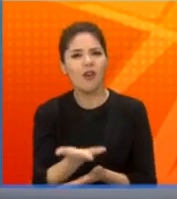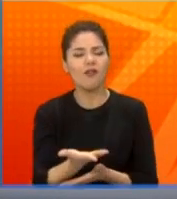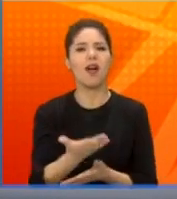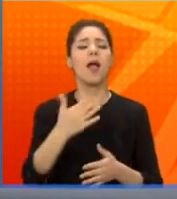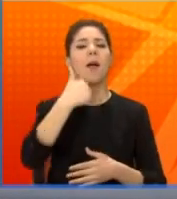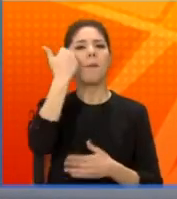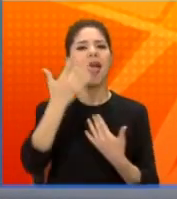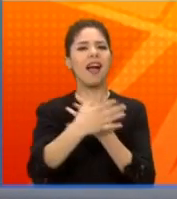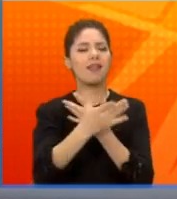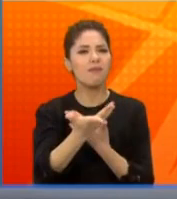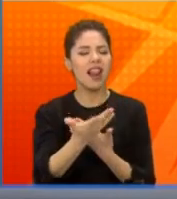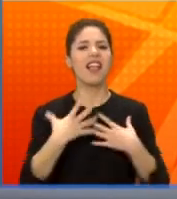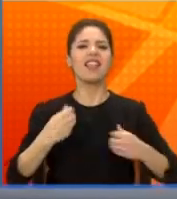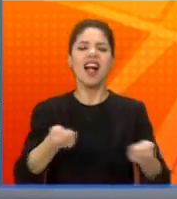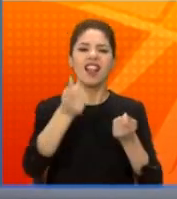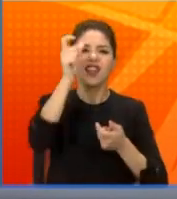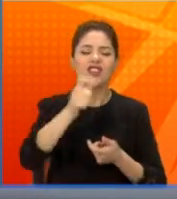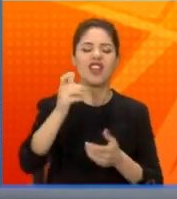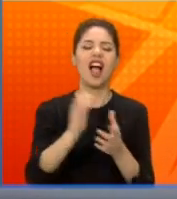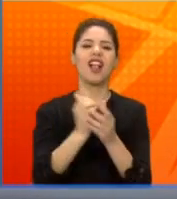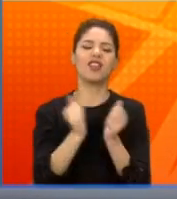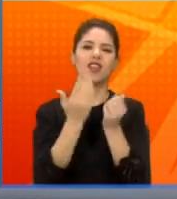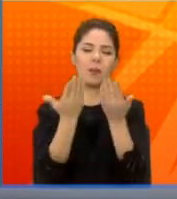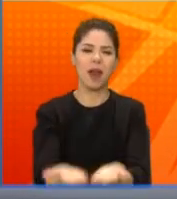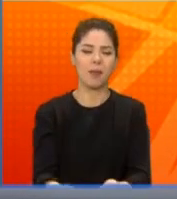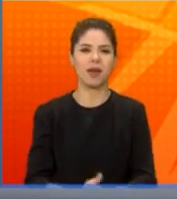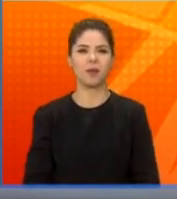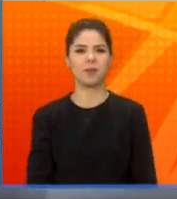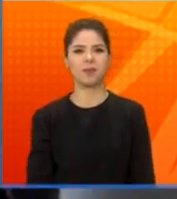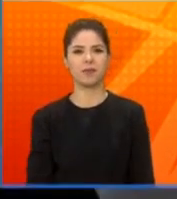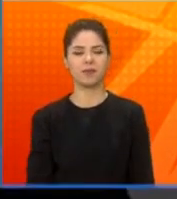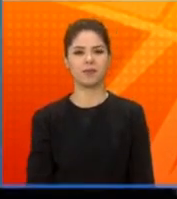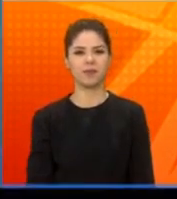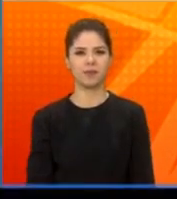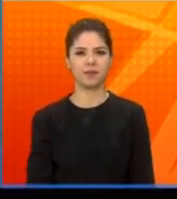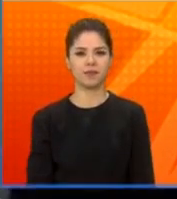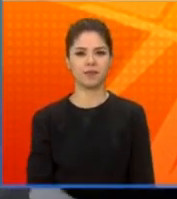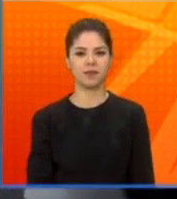Tabii beyaz meleklerin yani sağlık çalışanlarının alkışlarıyla.